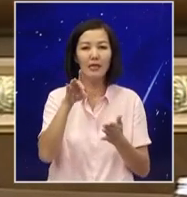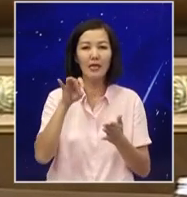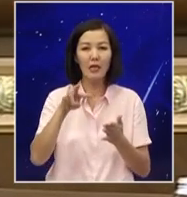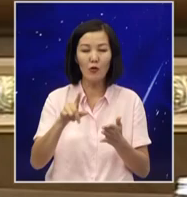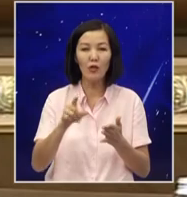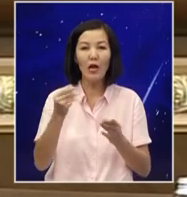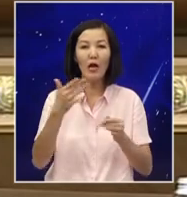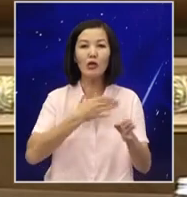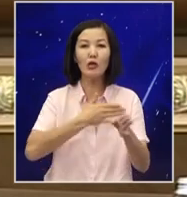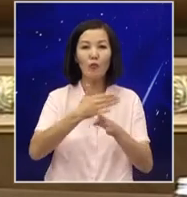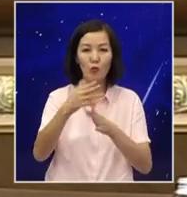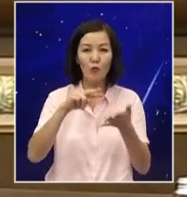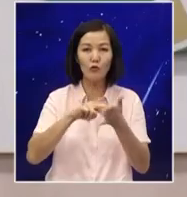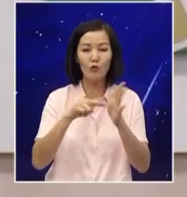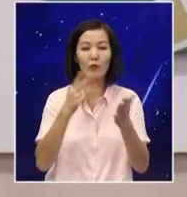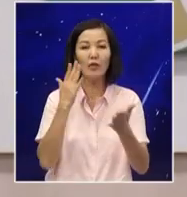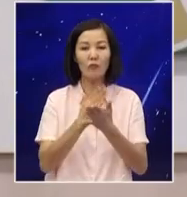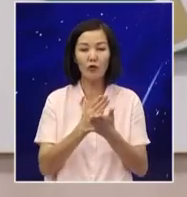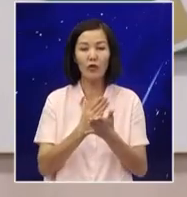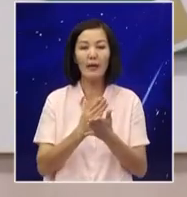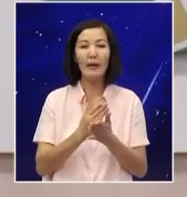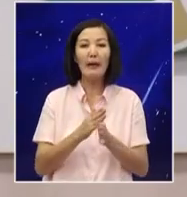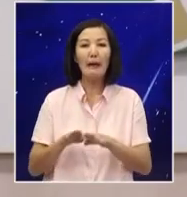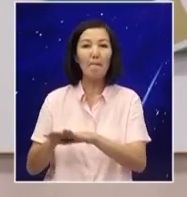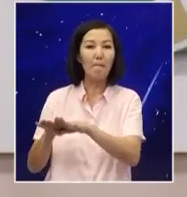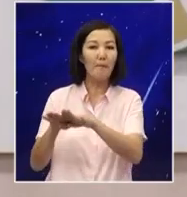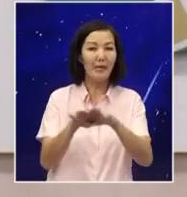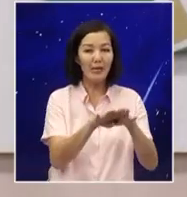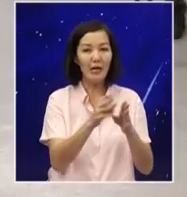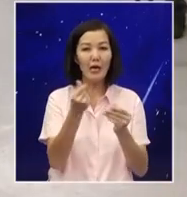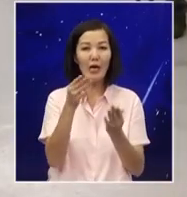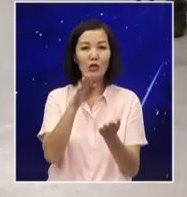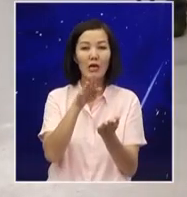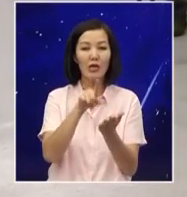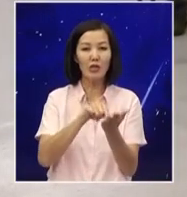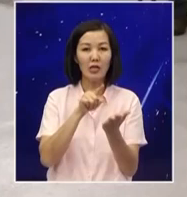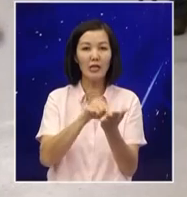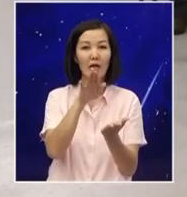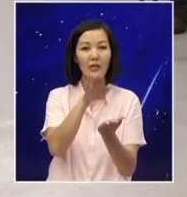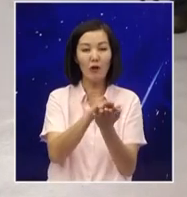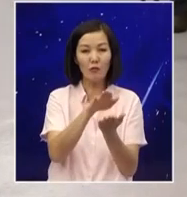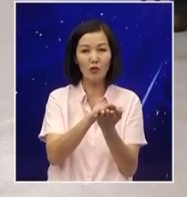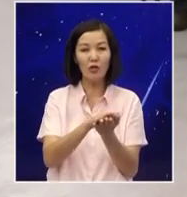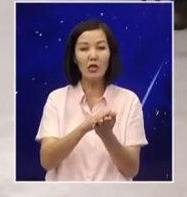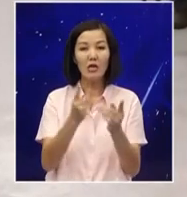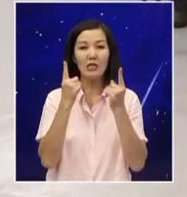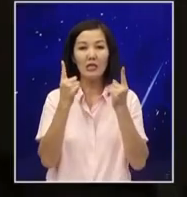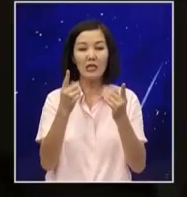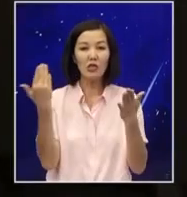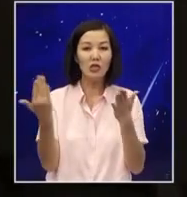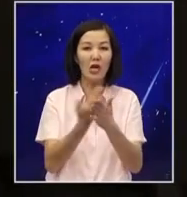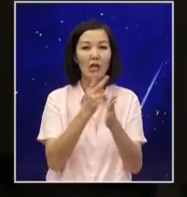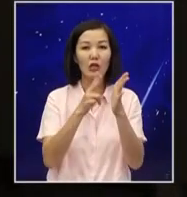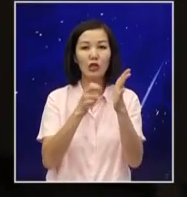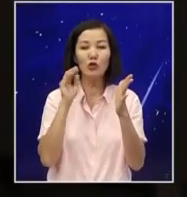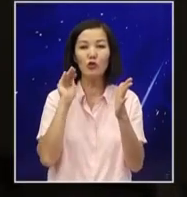астам қаржы бөлу жоспарланып отыр. Сондай-ақ, бірыңғай жинақтаушы зейнетақы қорының салымшылары үшін де тың жаңалық. 700 мың